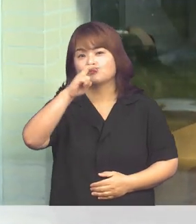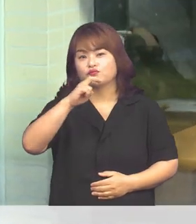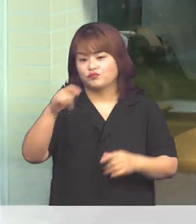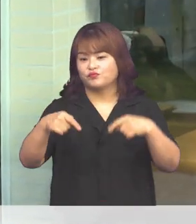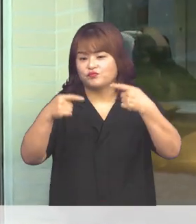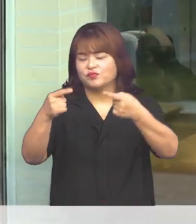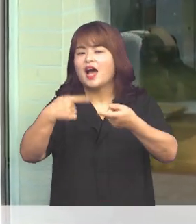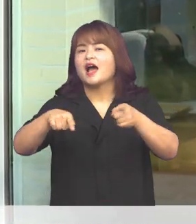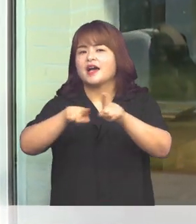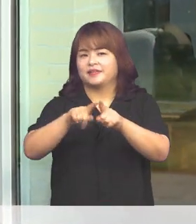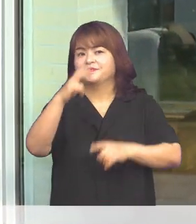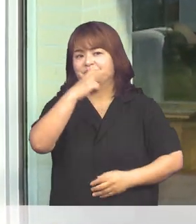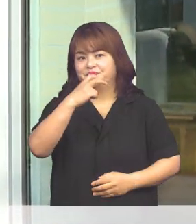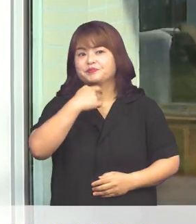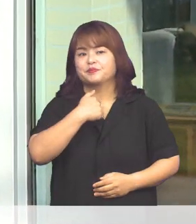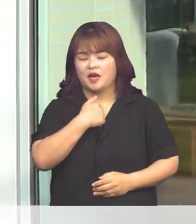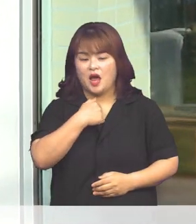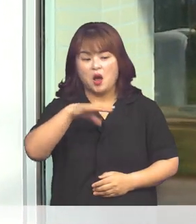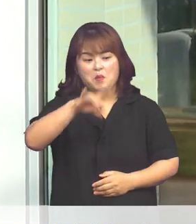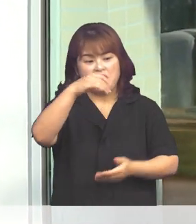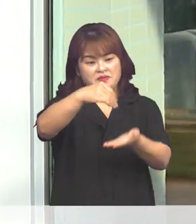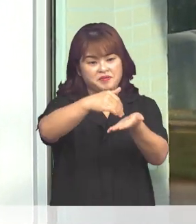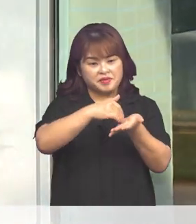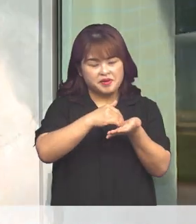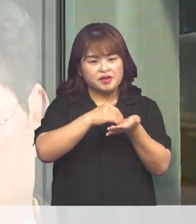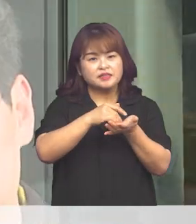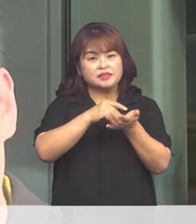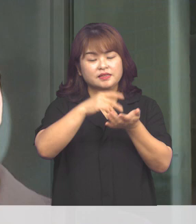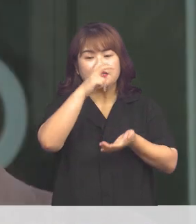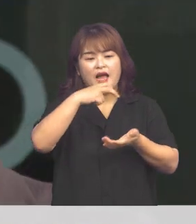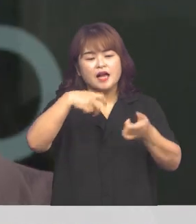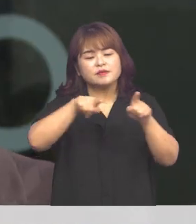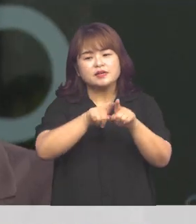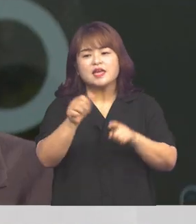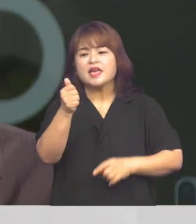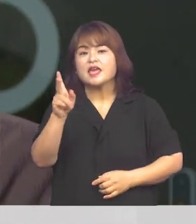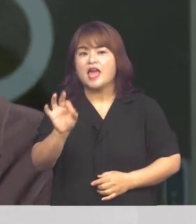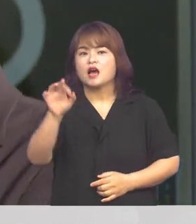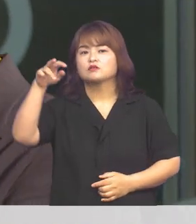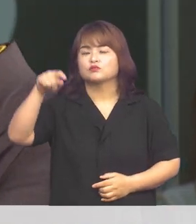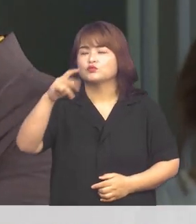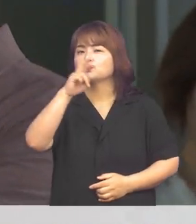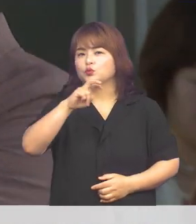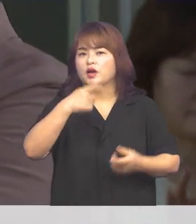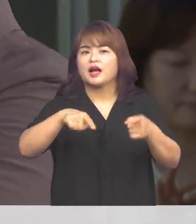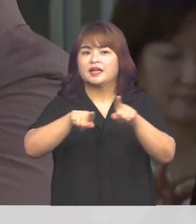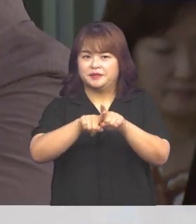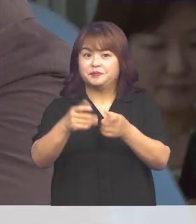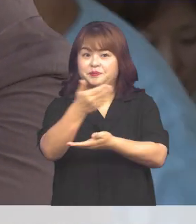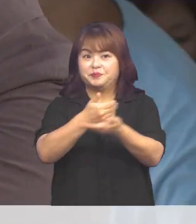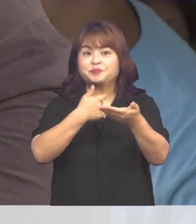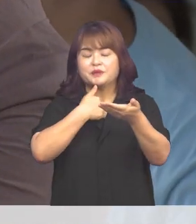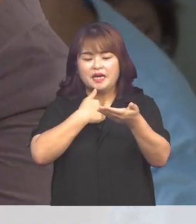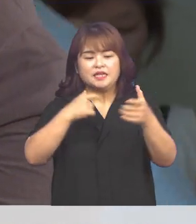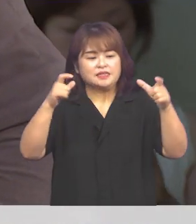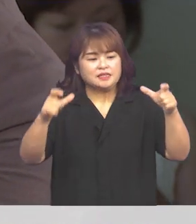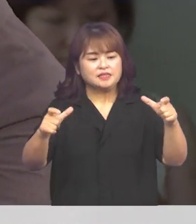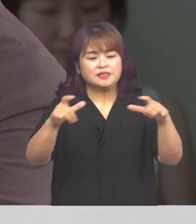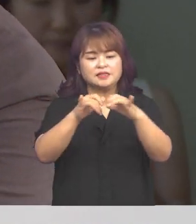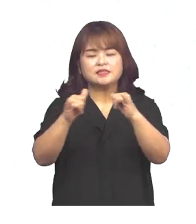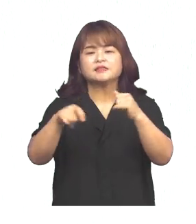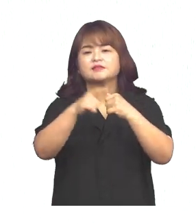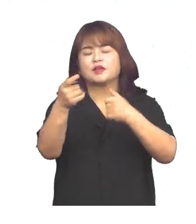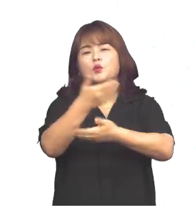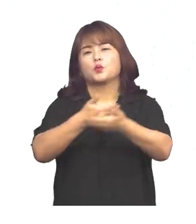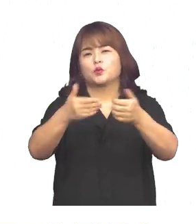불렀습니다. 공연팀의 요청으로 즉석해 가곡을 부른 이 시장은 공연팀과 향수를 함께 열창하며 연휴 마지막